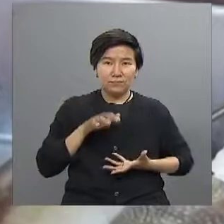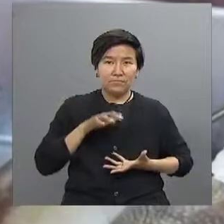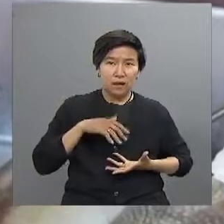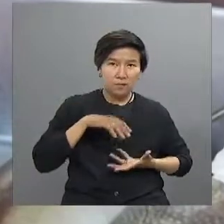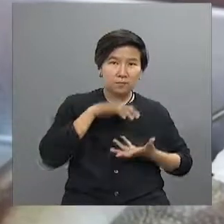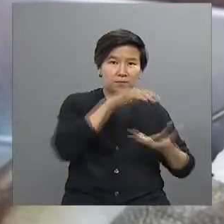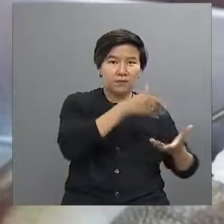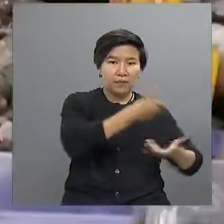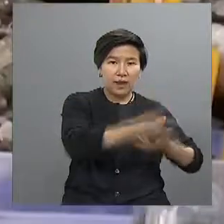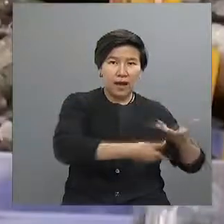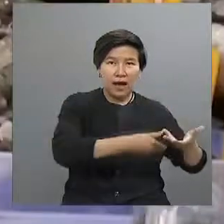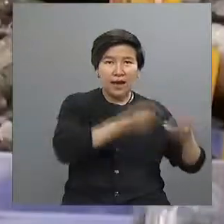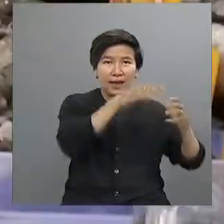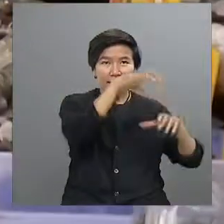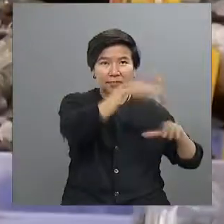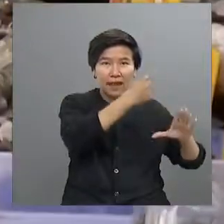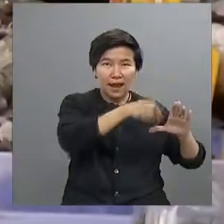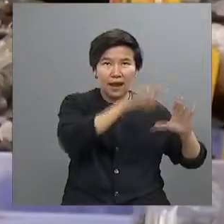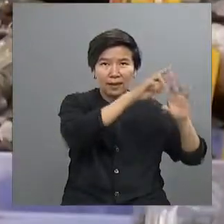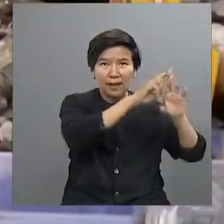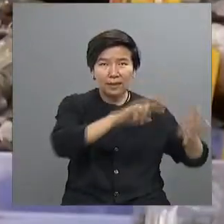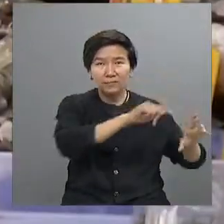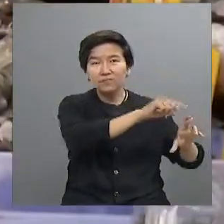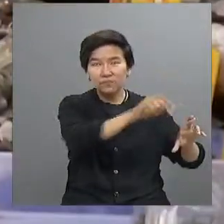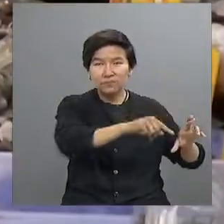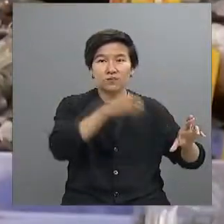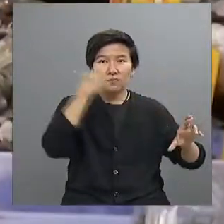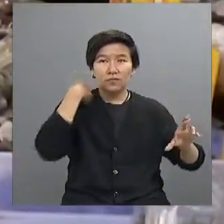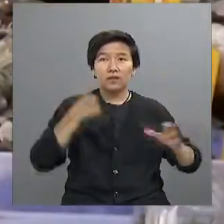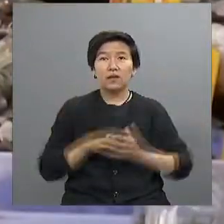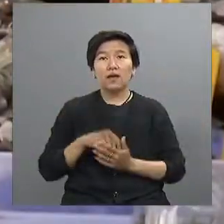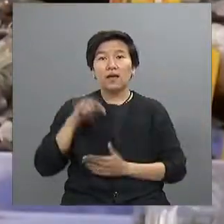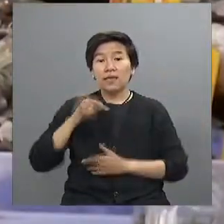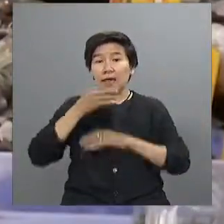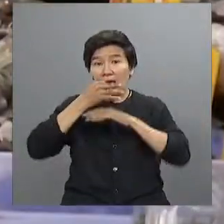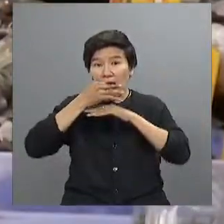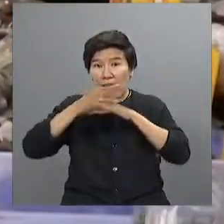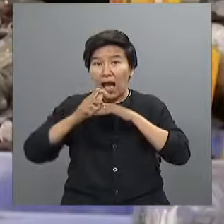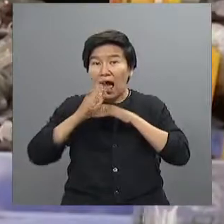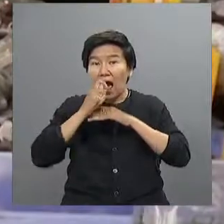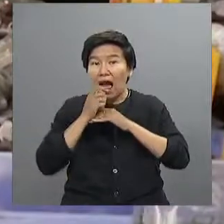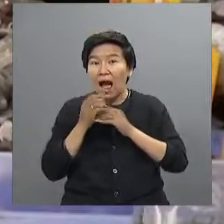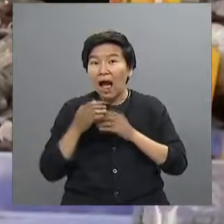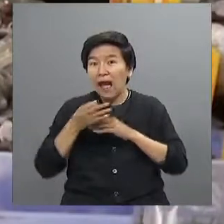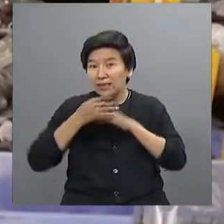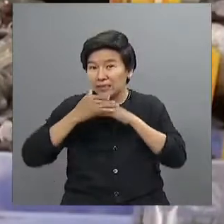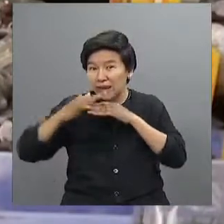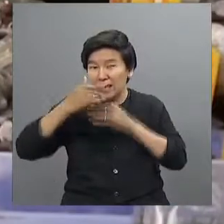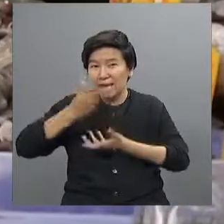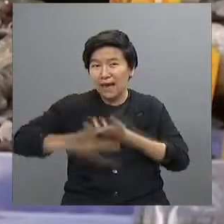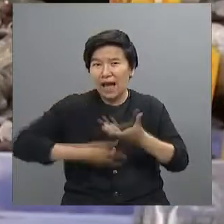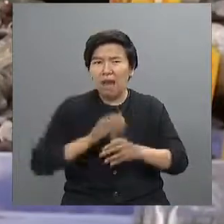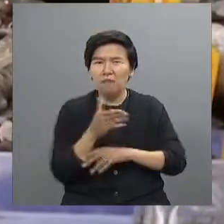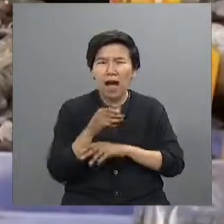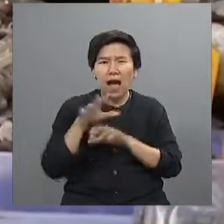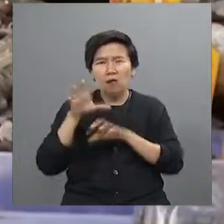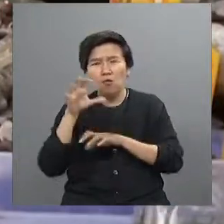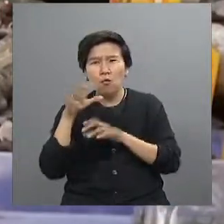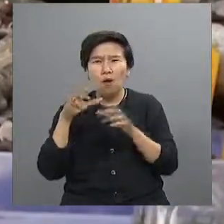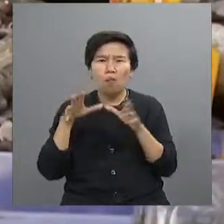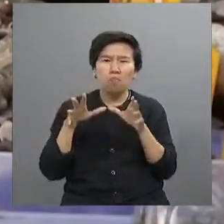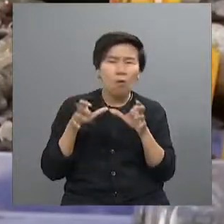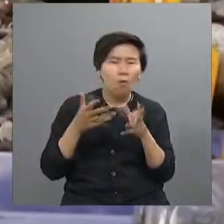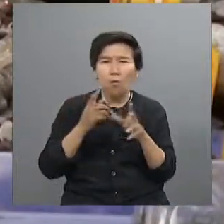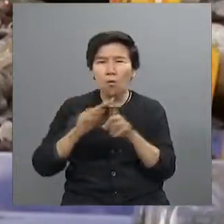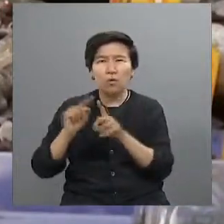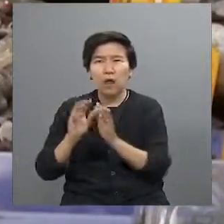ตลาดราวัยแห่งนี้ตลาดอาหารทะเลราวัยจึงเป็นพื้นที่ที่ผู้บริโภคจะได้เลือกซื้ออาห